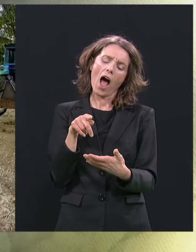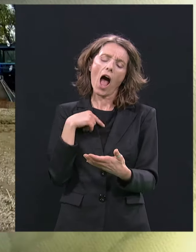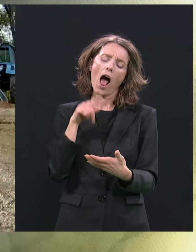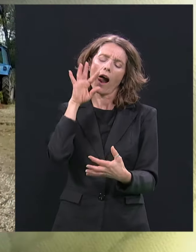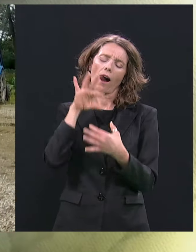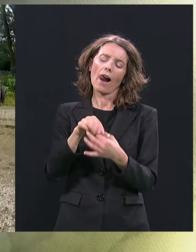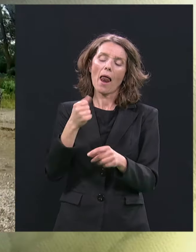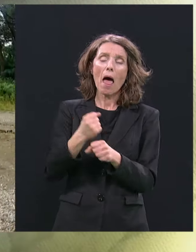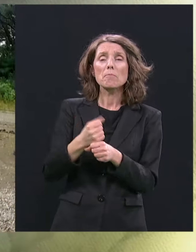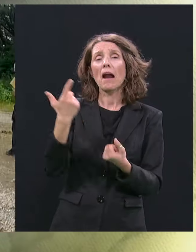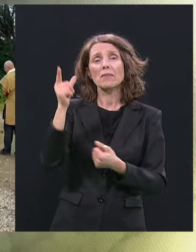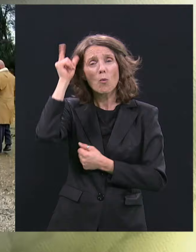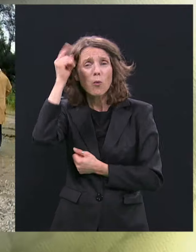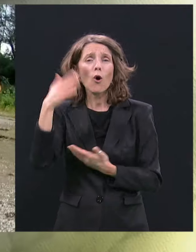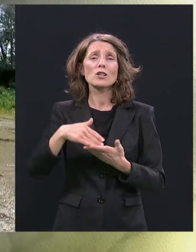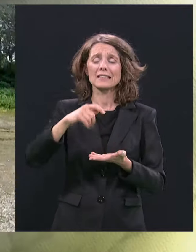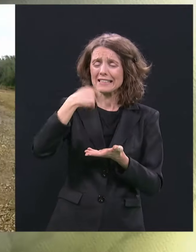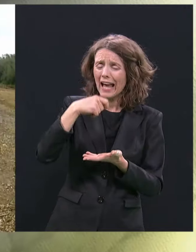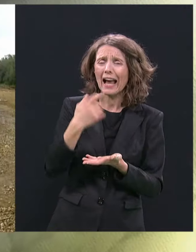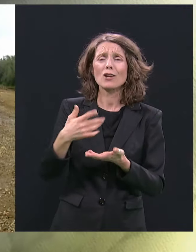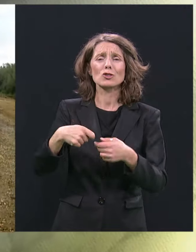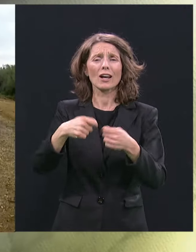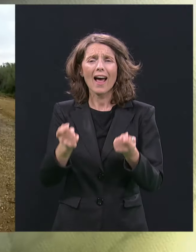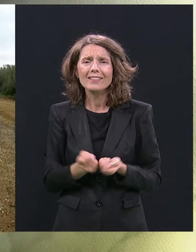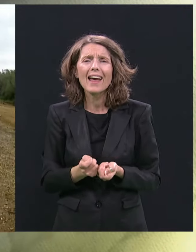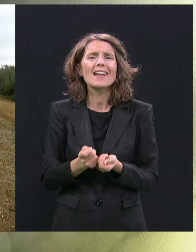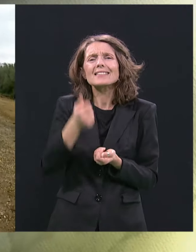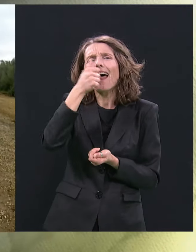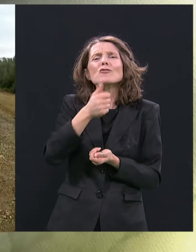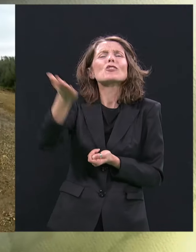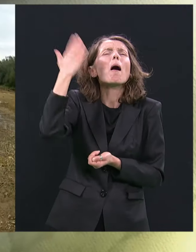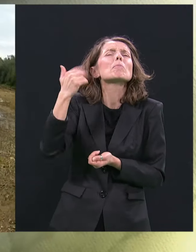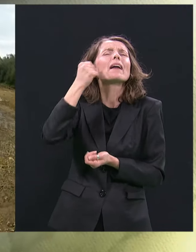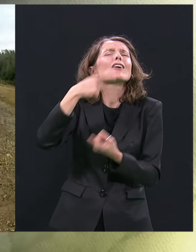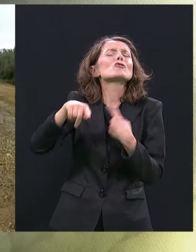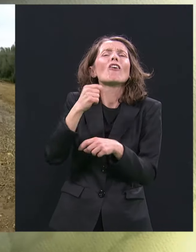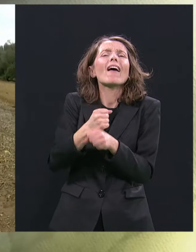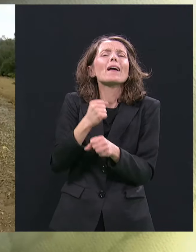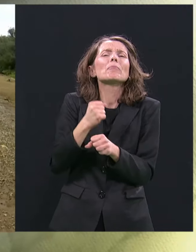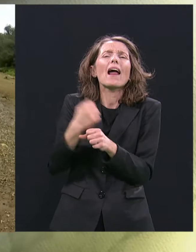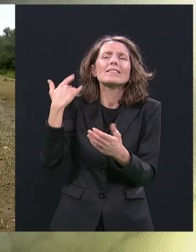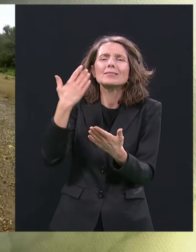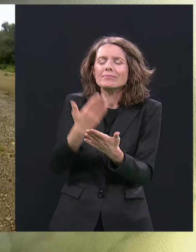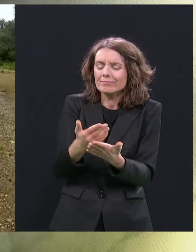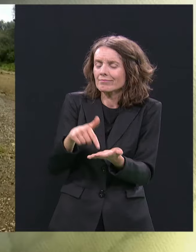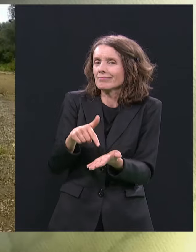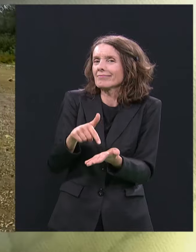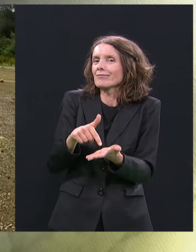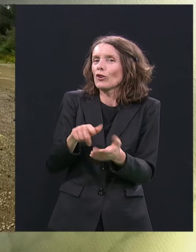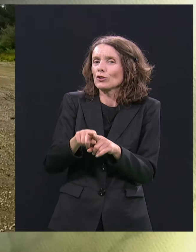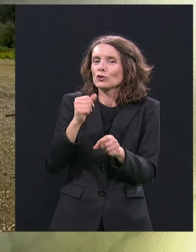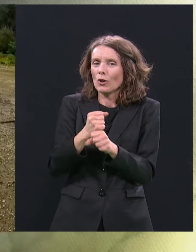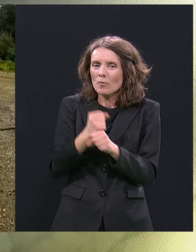tacna, sve ono što je čovek oduvek pravio, a bilo mu je potrebno za život. Jedinstvena je simbolika predmeta,